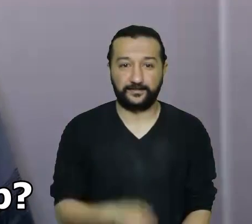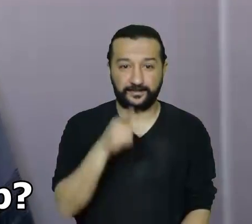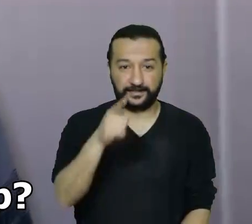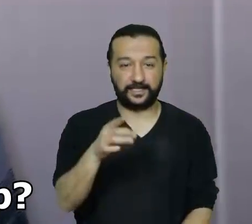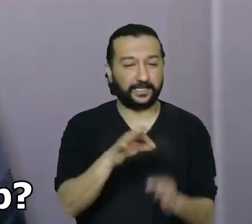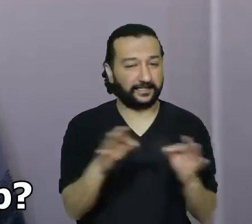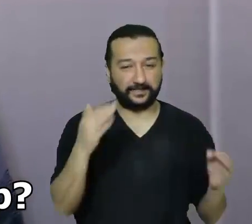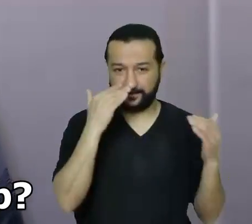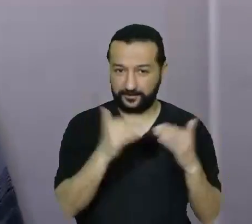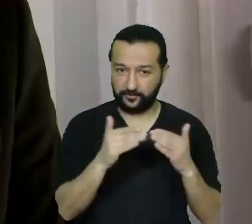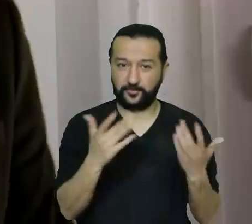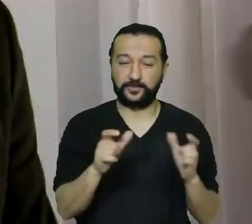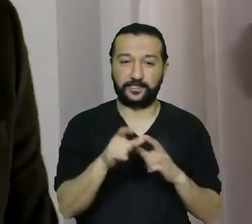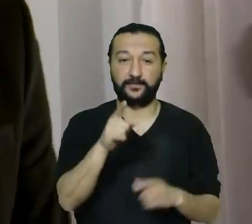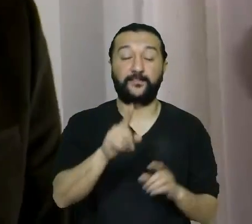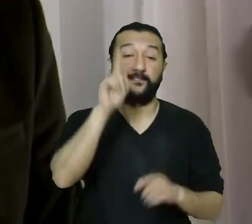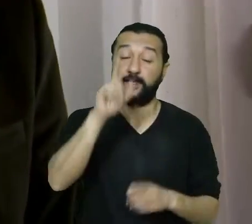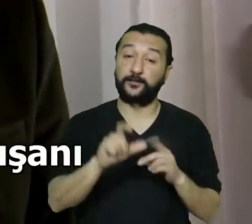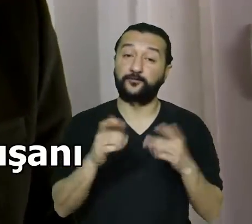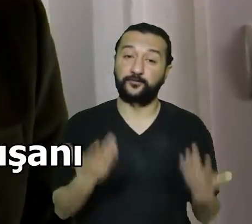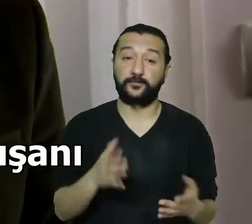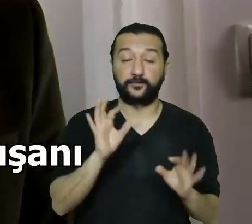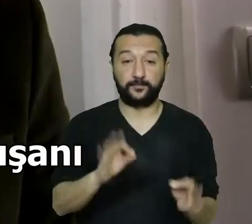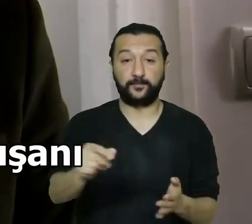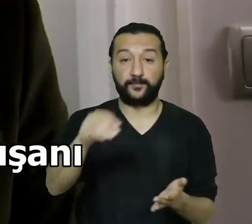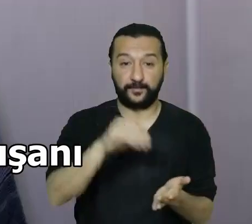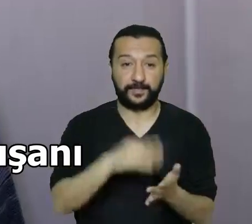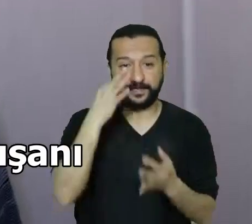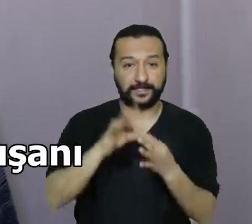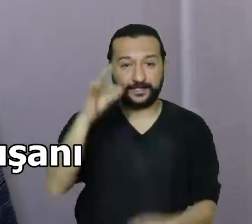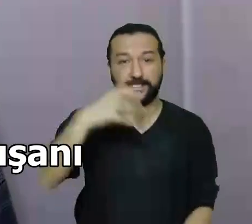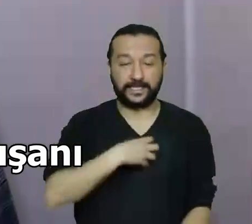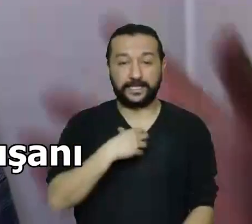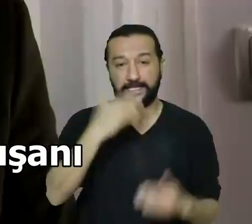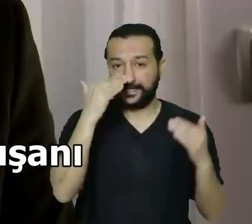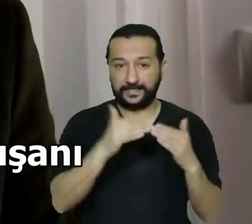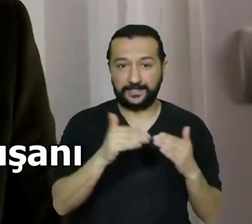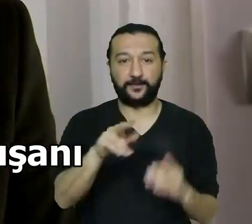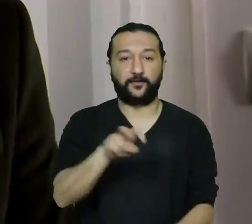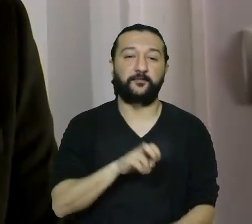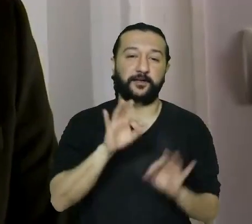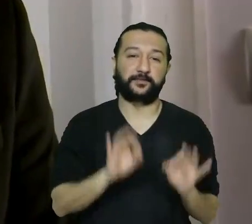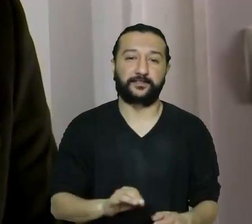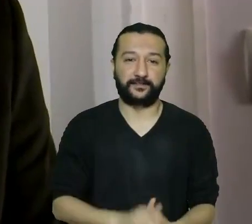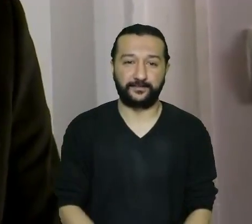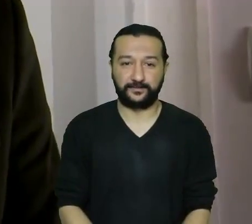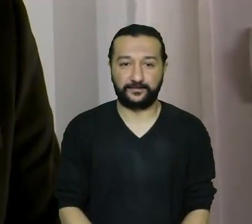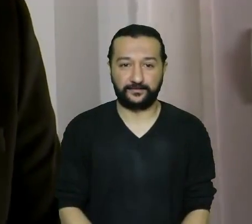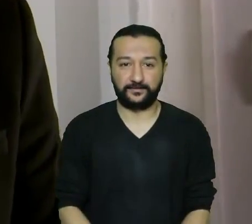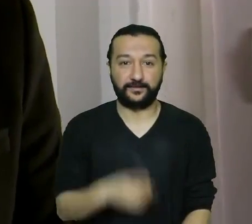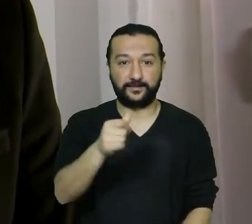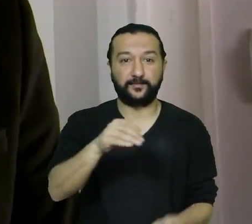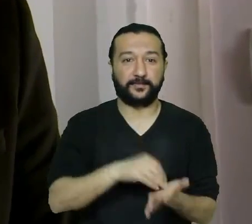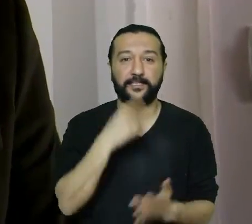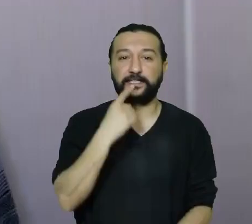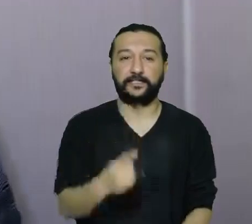Sana hiç yakışıyor mu Zarp? Vallahi Şükrücüğüm. Bahşiş insanın kendine yakışanı koparmasıdır.